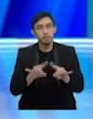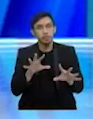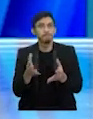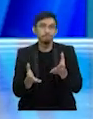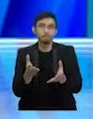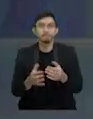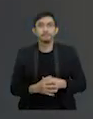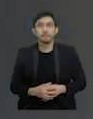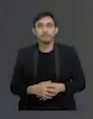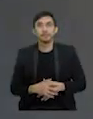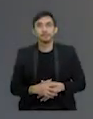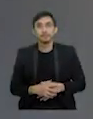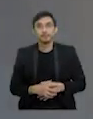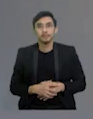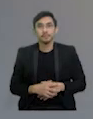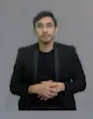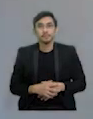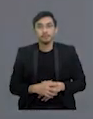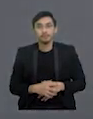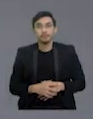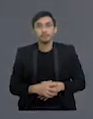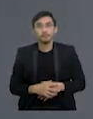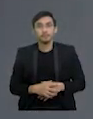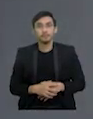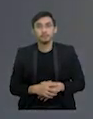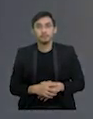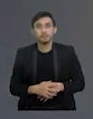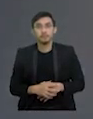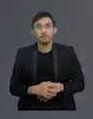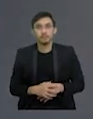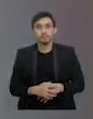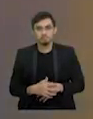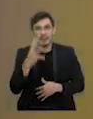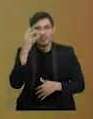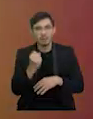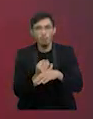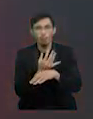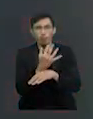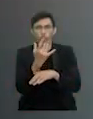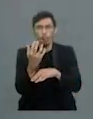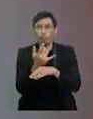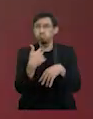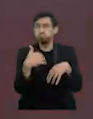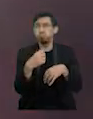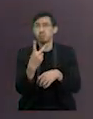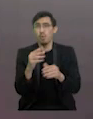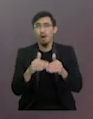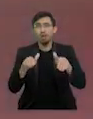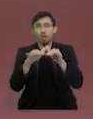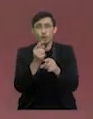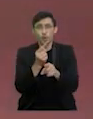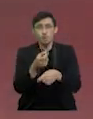akibat korsleting arus pendek listrik Wulan asap pekat bergabung lantai dua ruko penjual perlengkapan